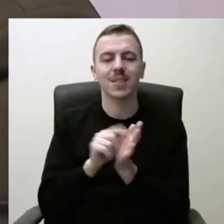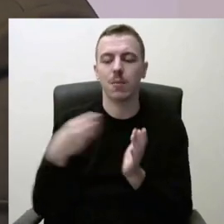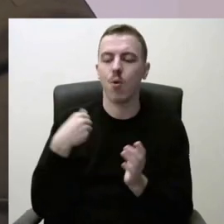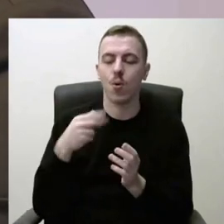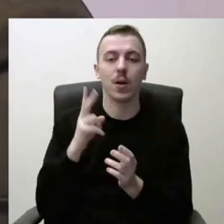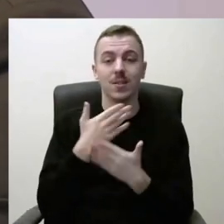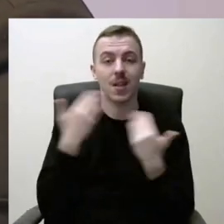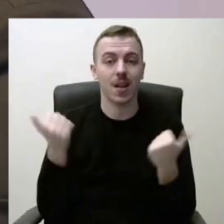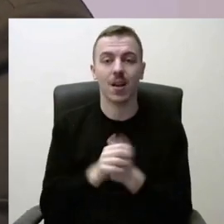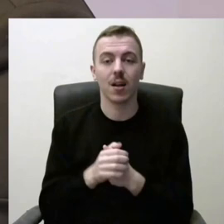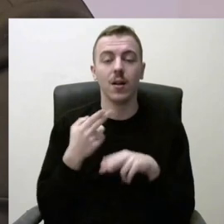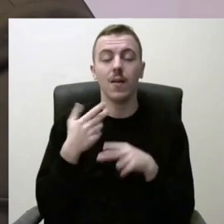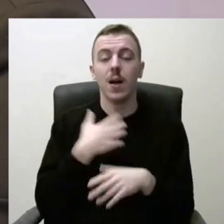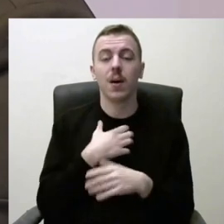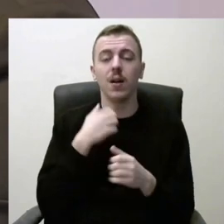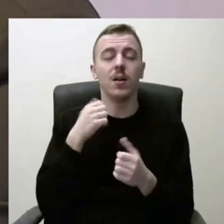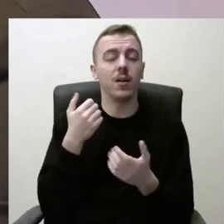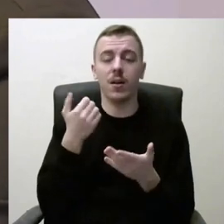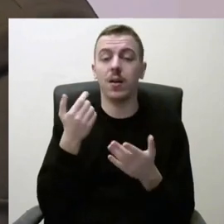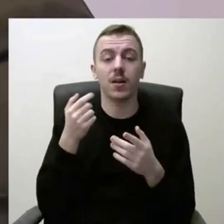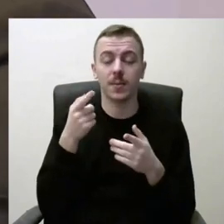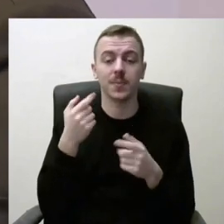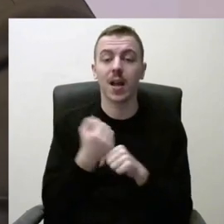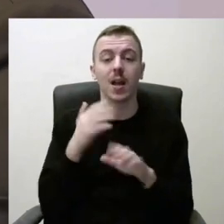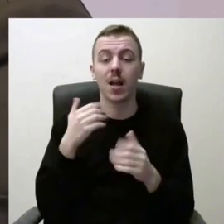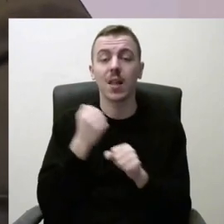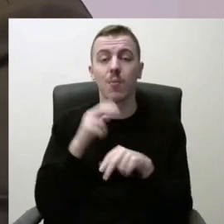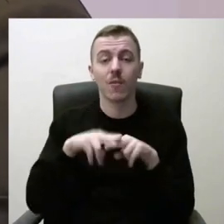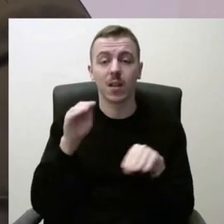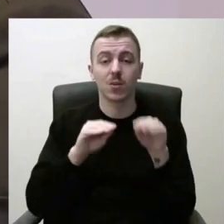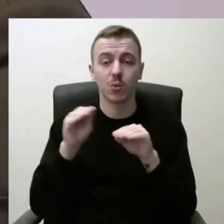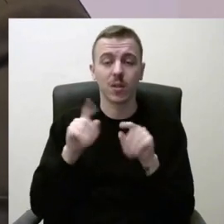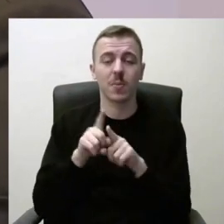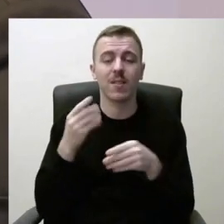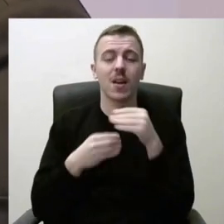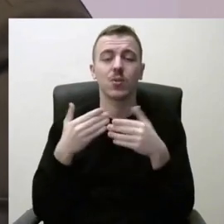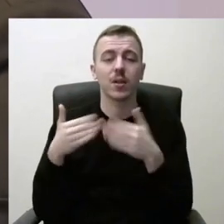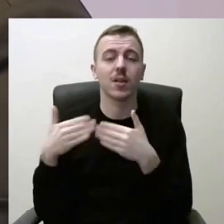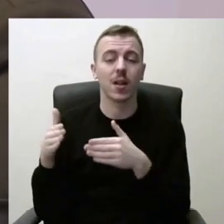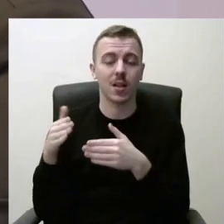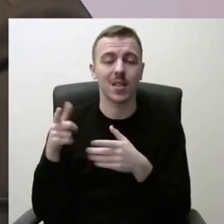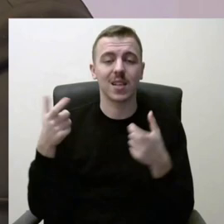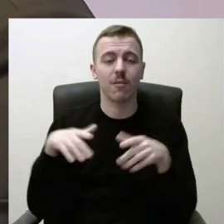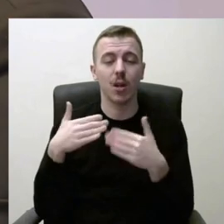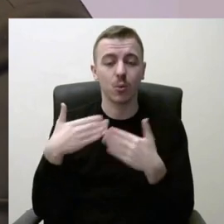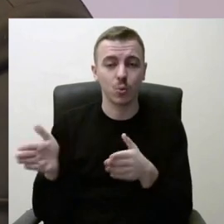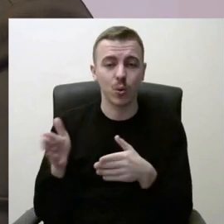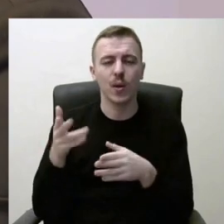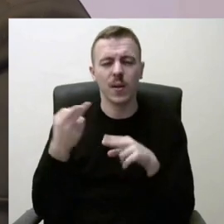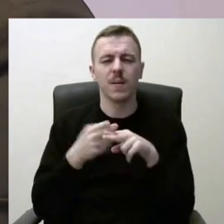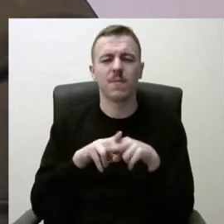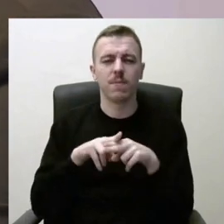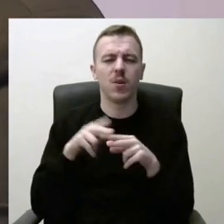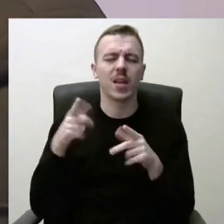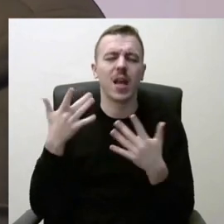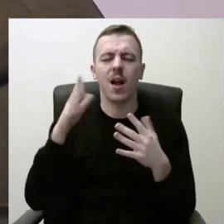tame pagrindinis dalykas kurti darbo vietas, maksimaliai verslo atidaryti savivaldybės duris, padėti visom išgalėm ten, kur jie